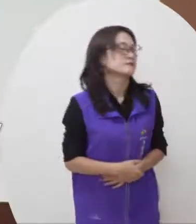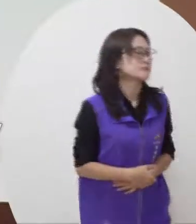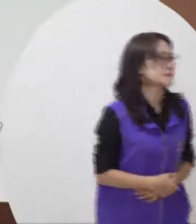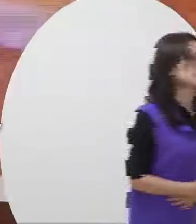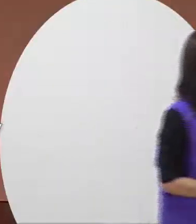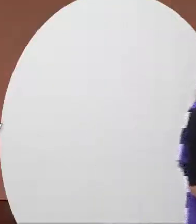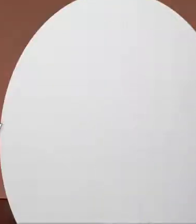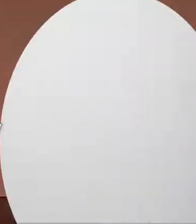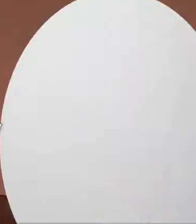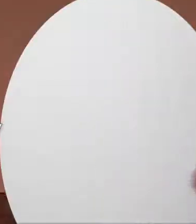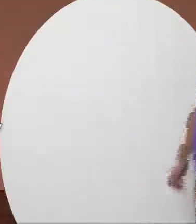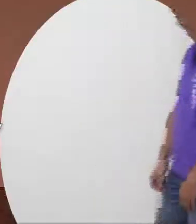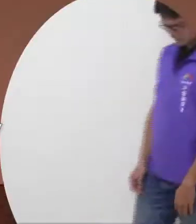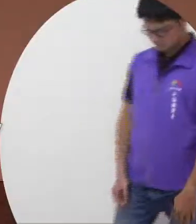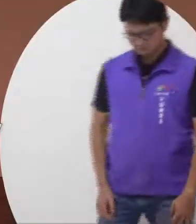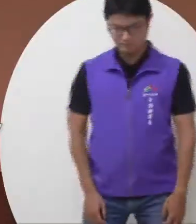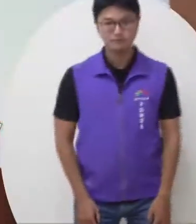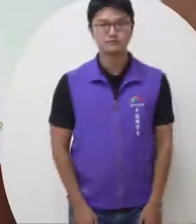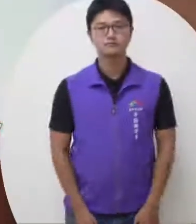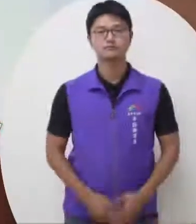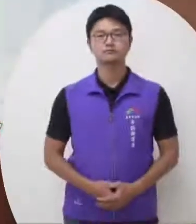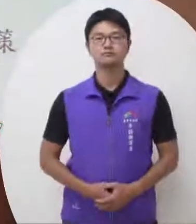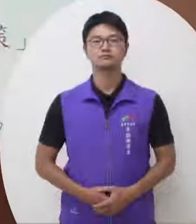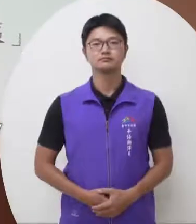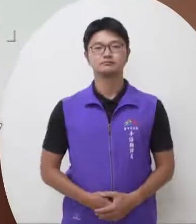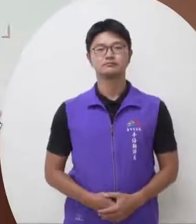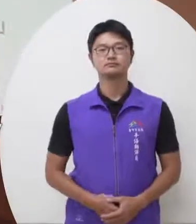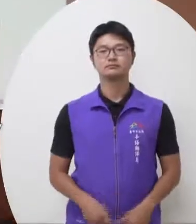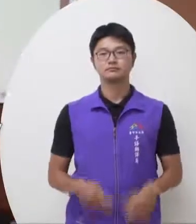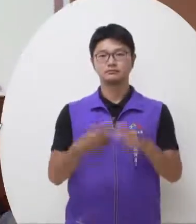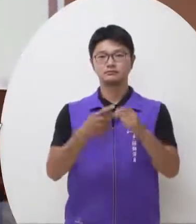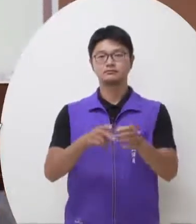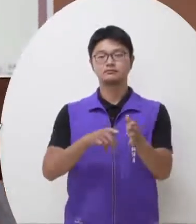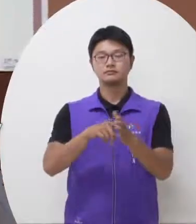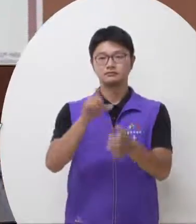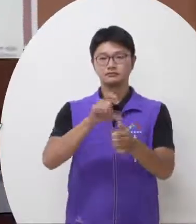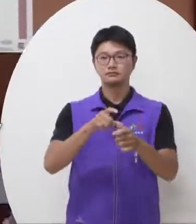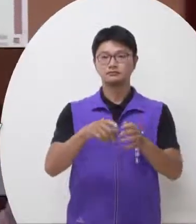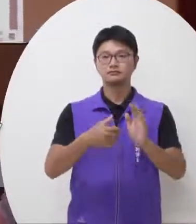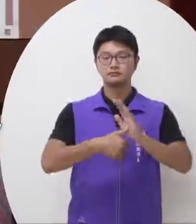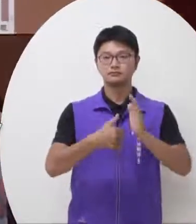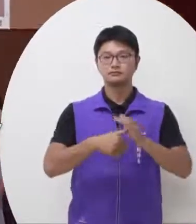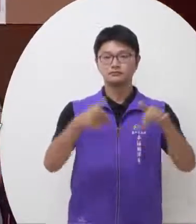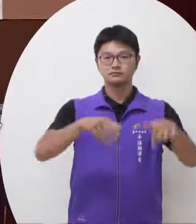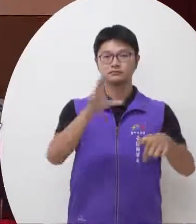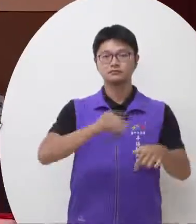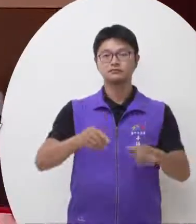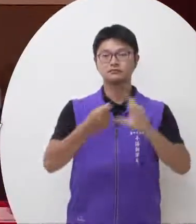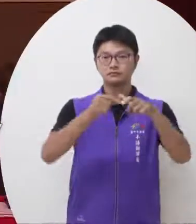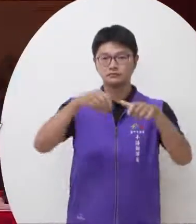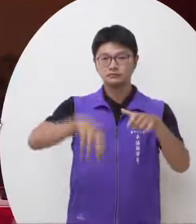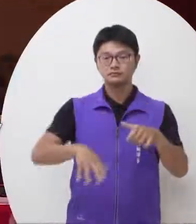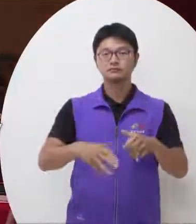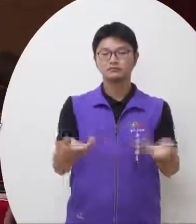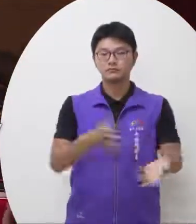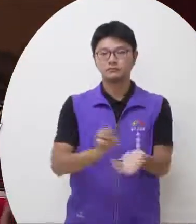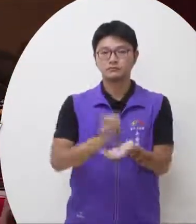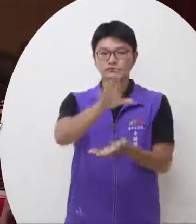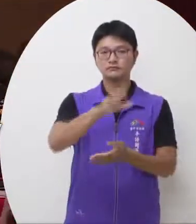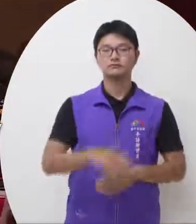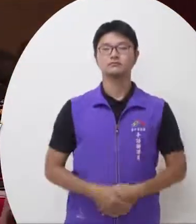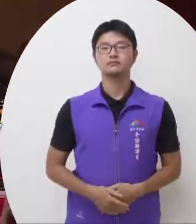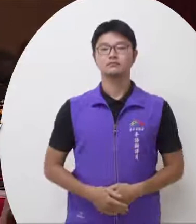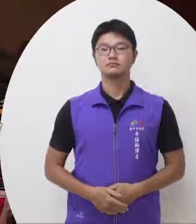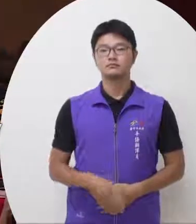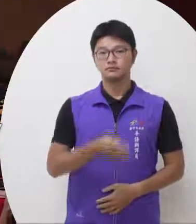谢谢叶局长。第二个专题名称为西屯区公所区务简报，请新屯